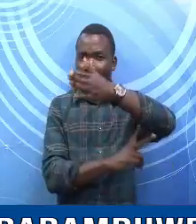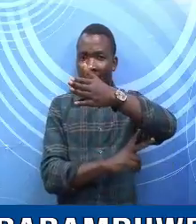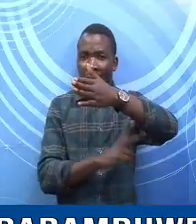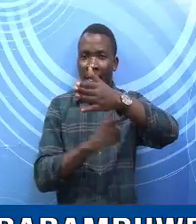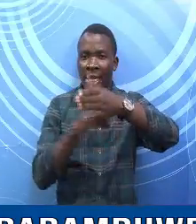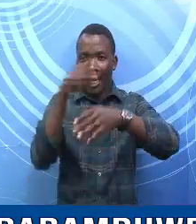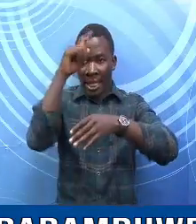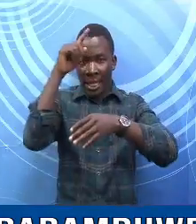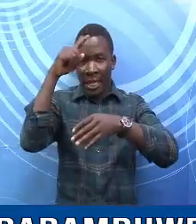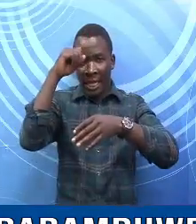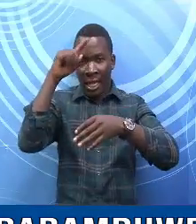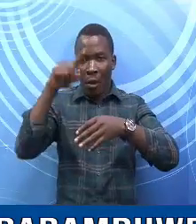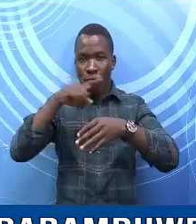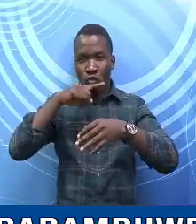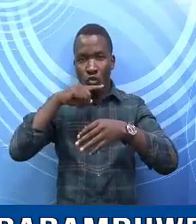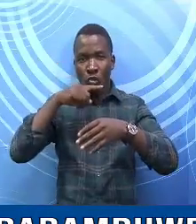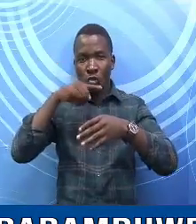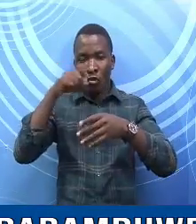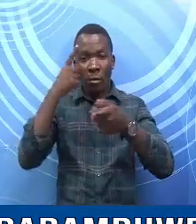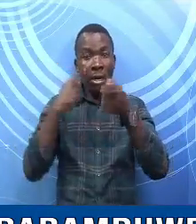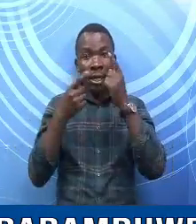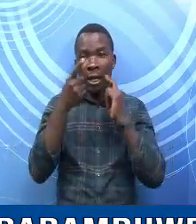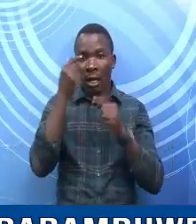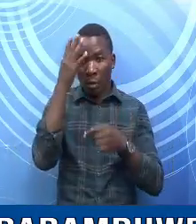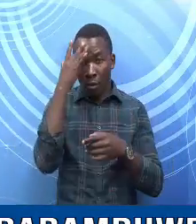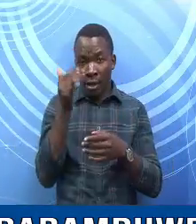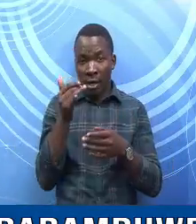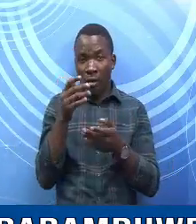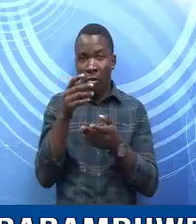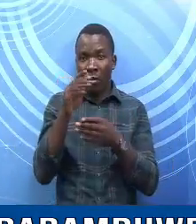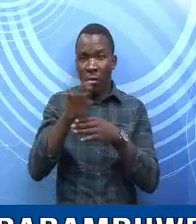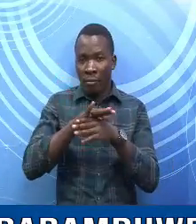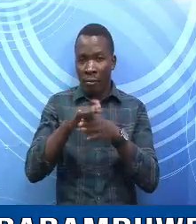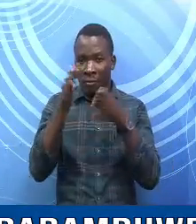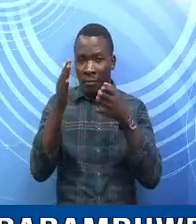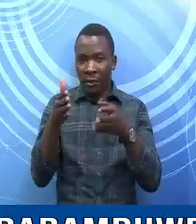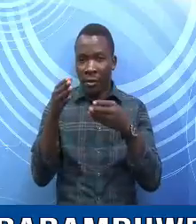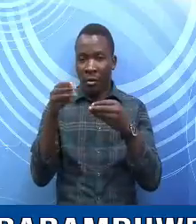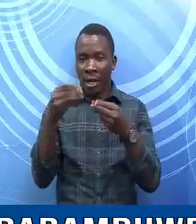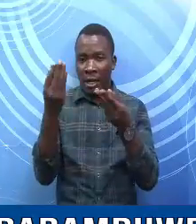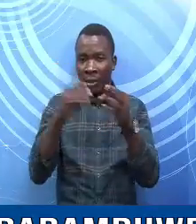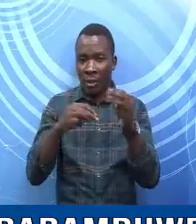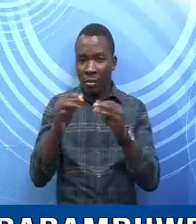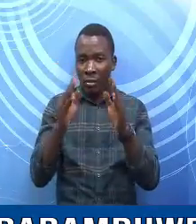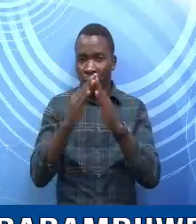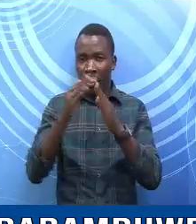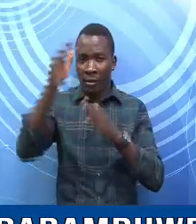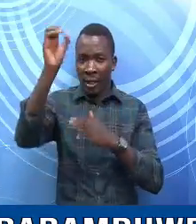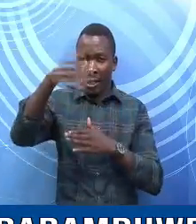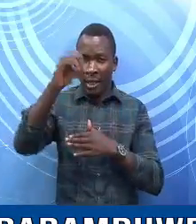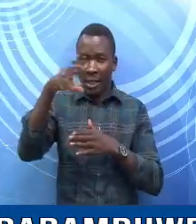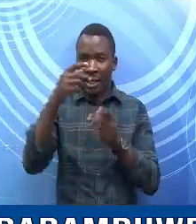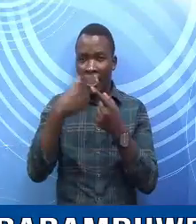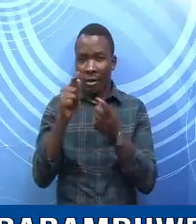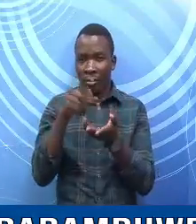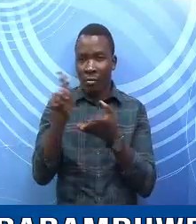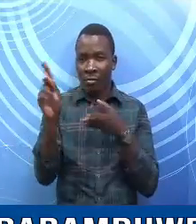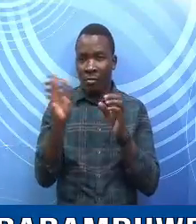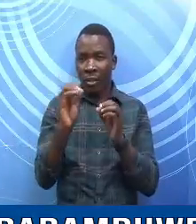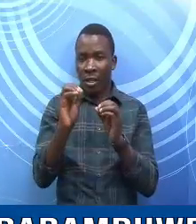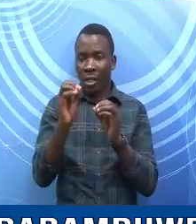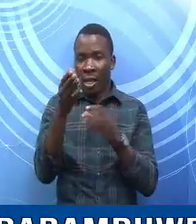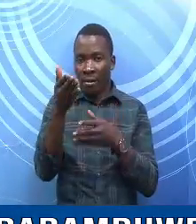nabo barira yuko areka ngo bamaze igihe kitari gito bambuwe na rwiyemezamirimo wahawe isoko n'umujyi wa Kigali. Usibye rero haba bakozi kandi vuga